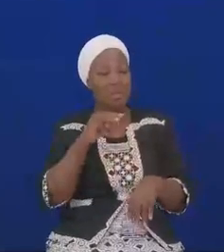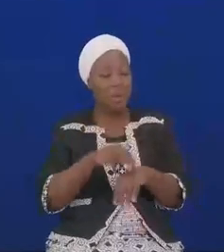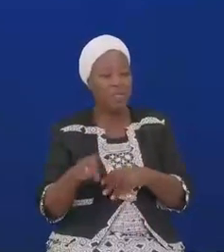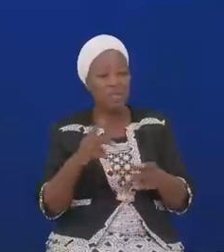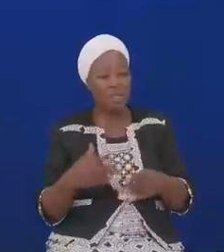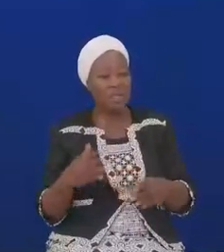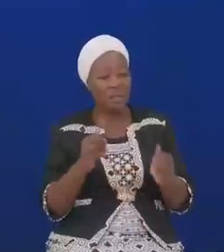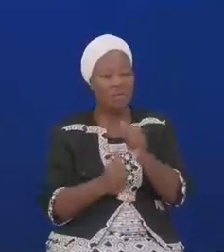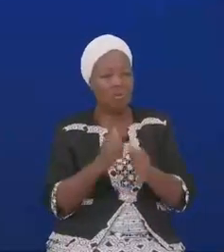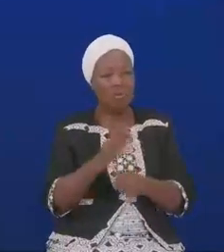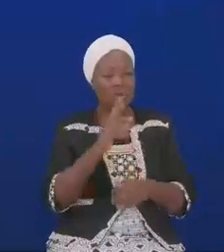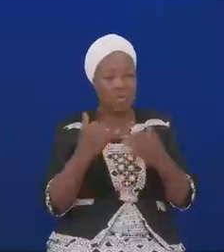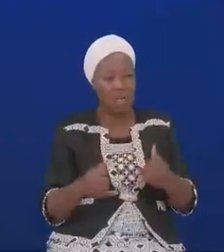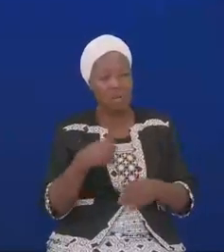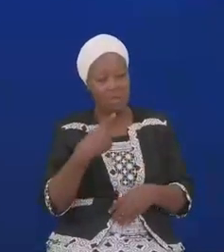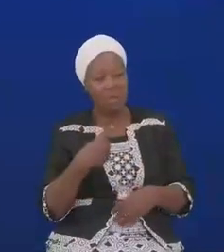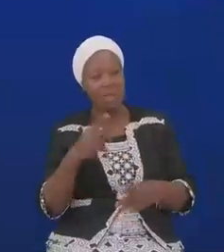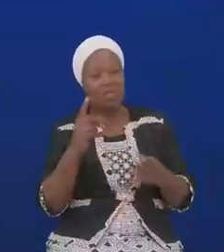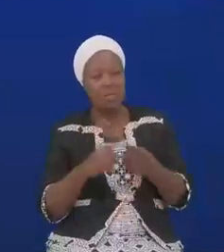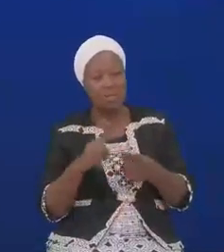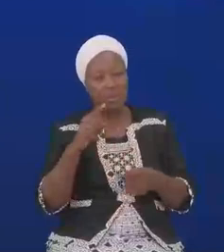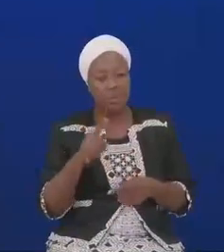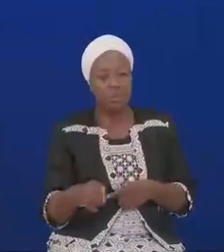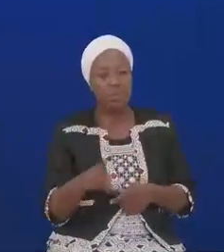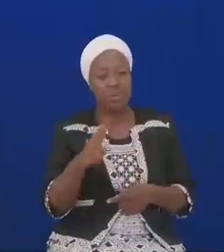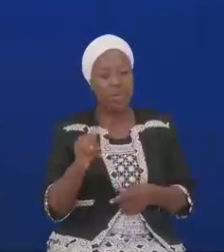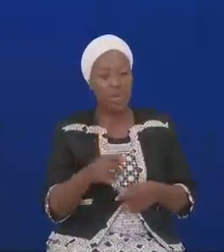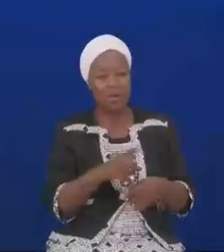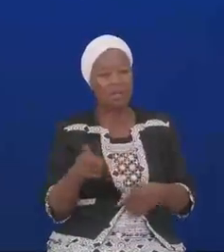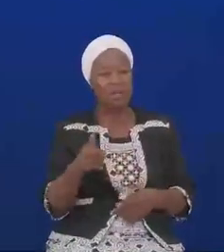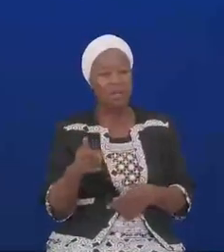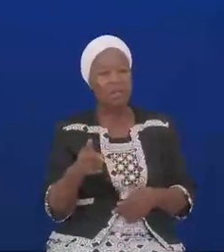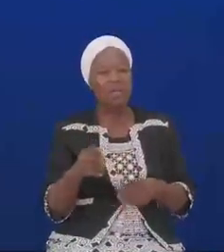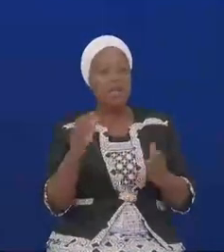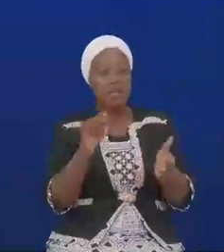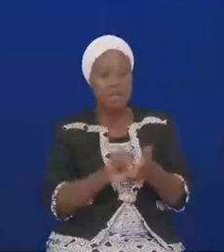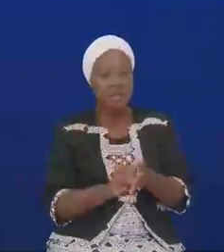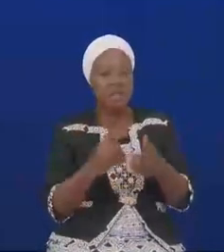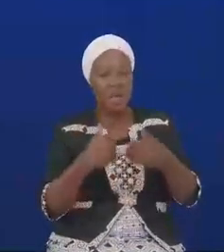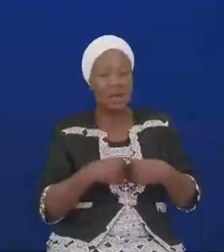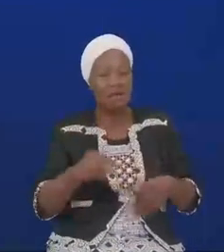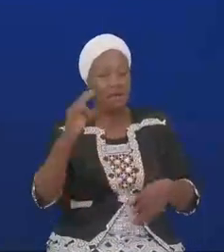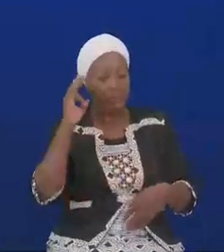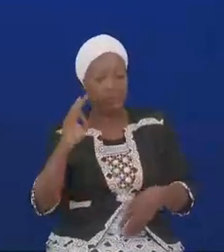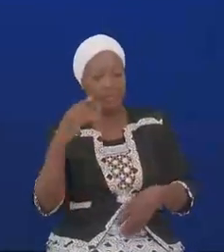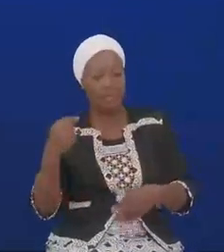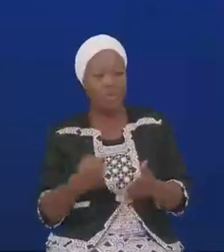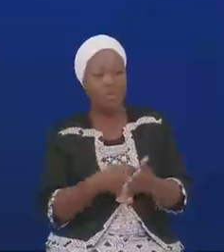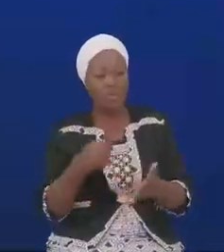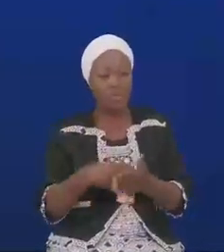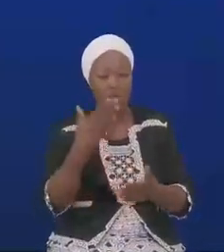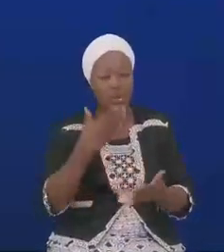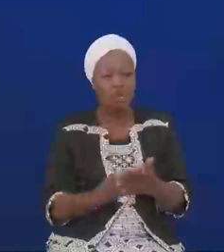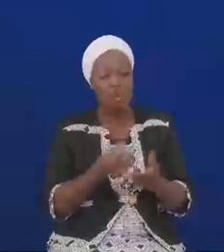vous ont annoncées maintenant, ceux qui vous ont prêché l'évangile, la bonne